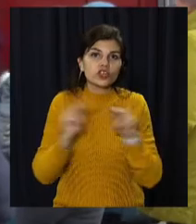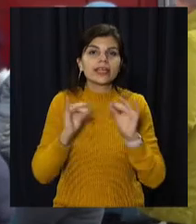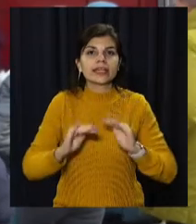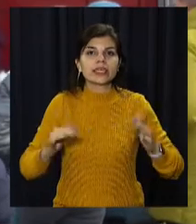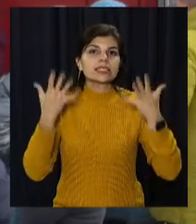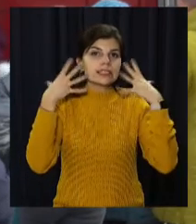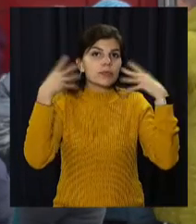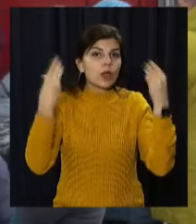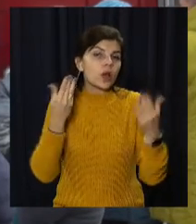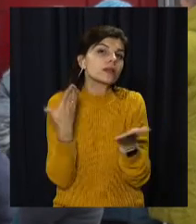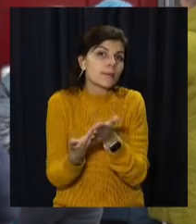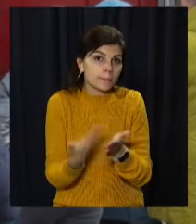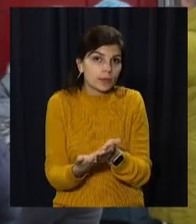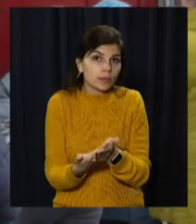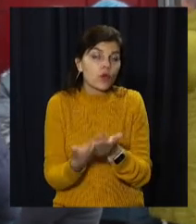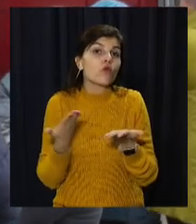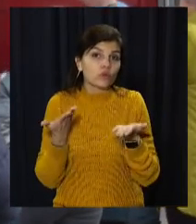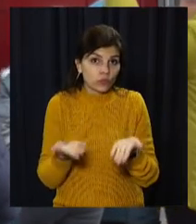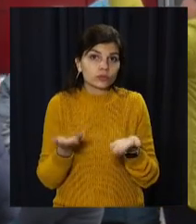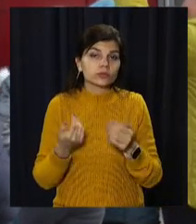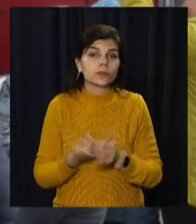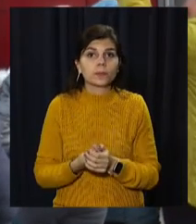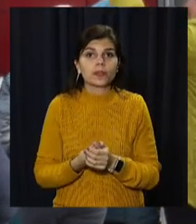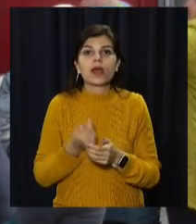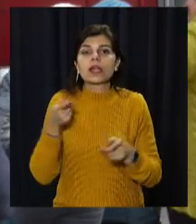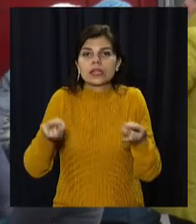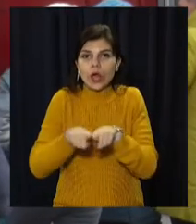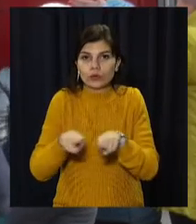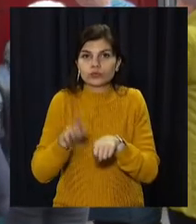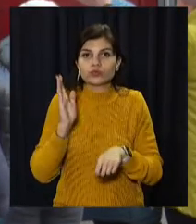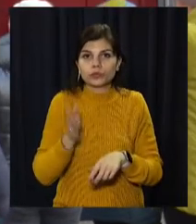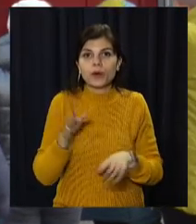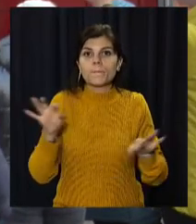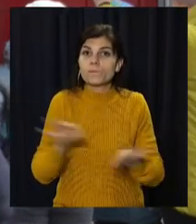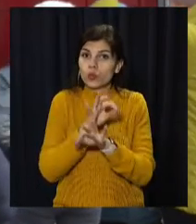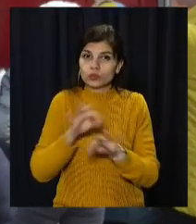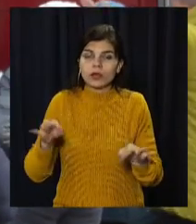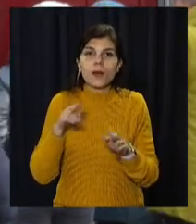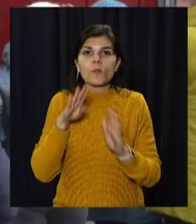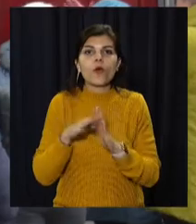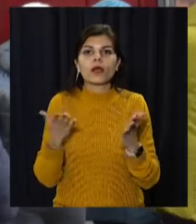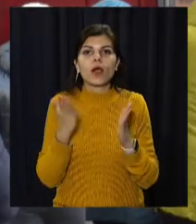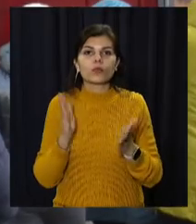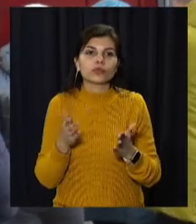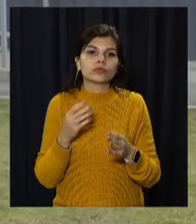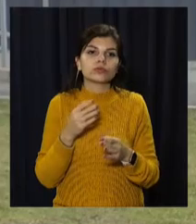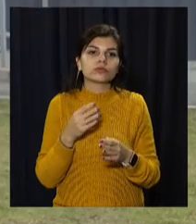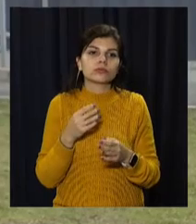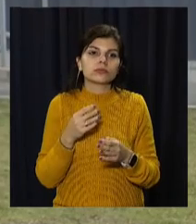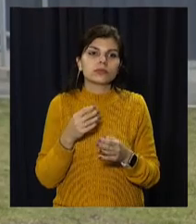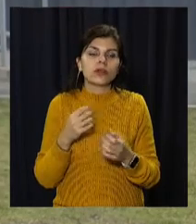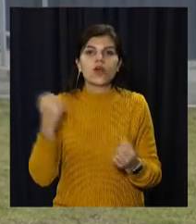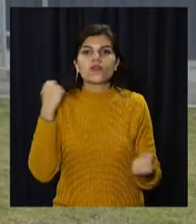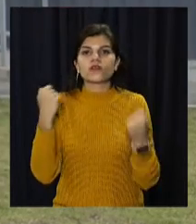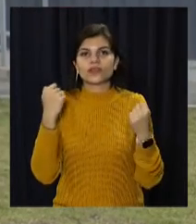наприклад. Ось. Також будуть музика, під яку будуть робити фізхвилинки. А